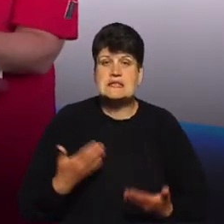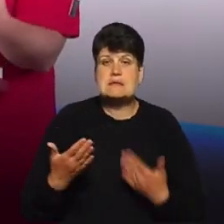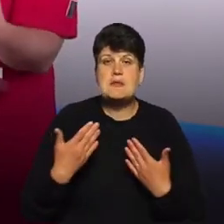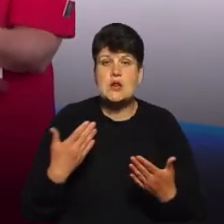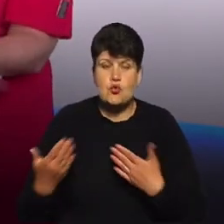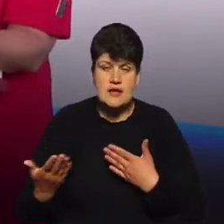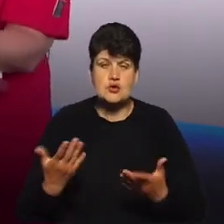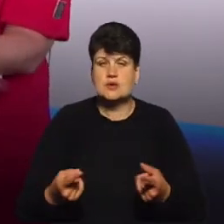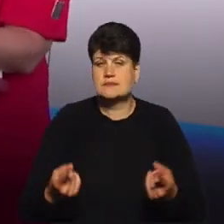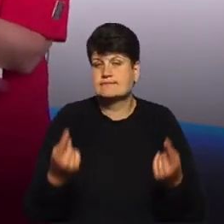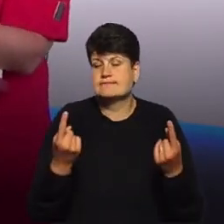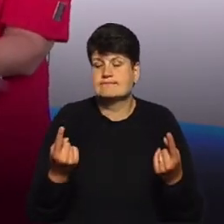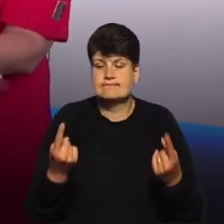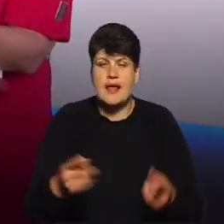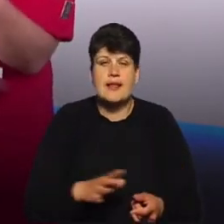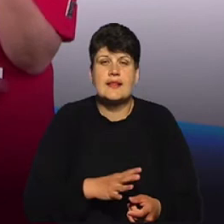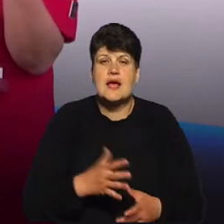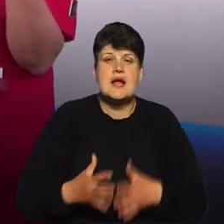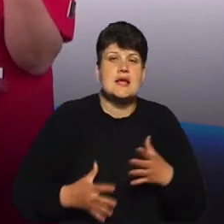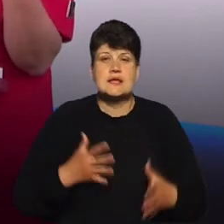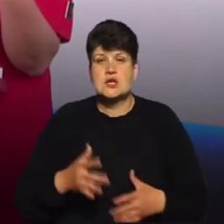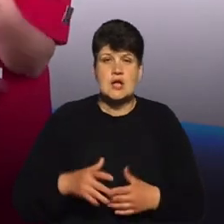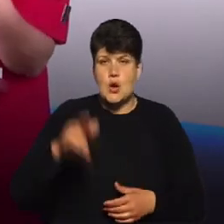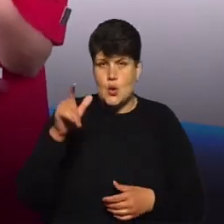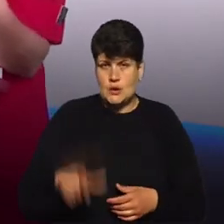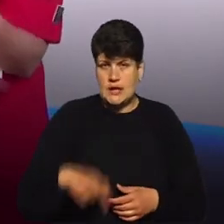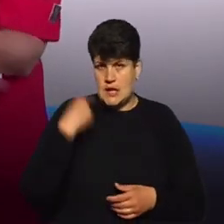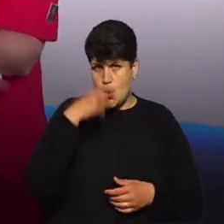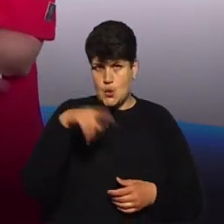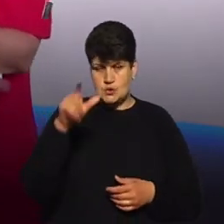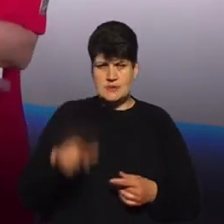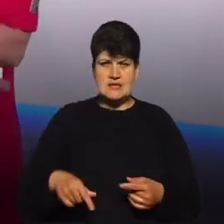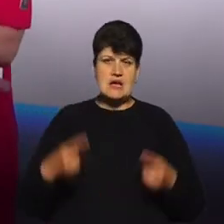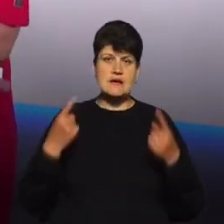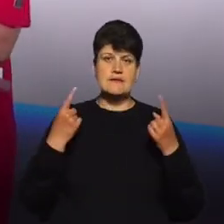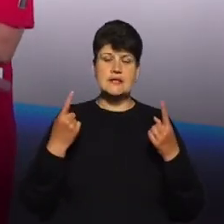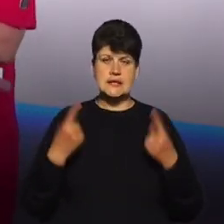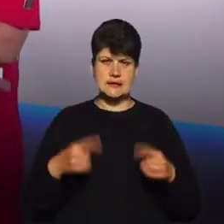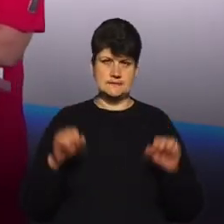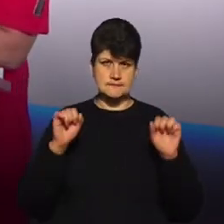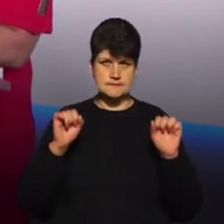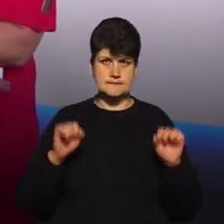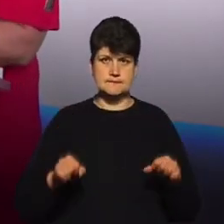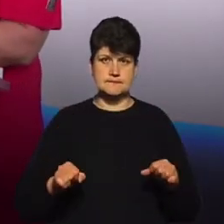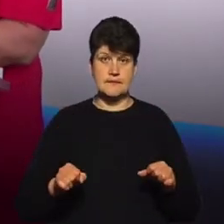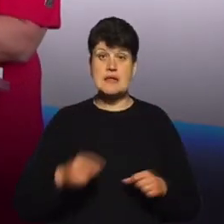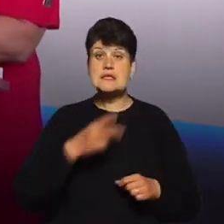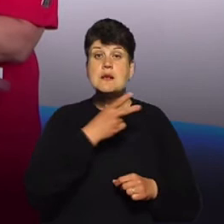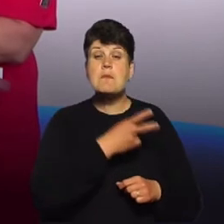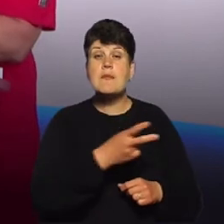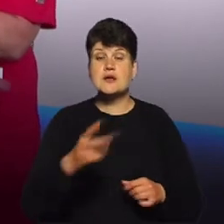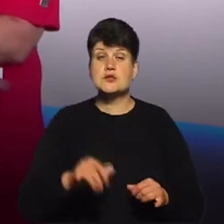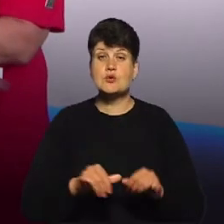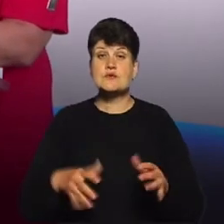суперенергетична людина, особистість з великим потенціалом і з баченням розвитку свого краю, свого села, бо